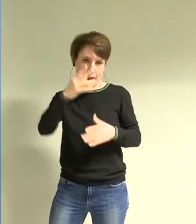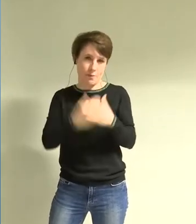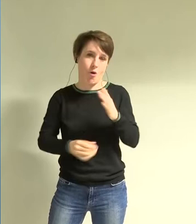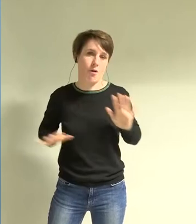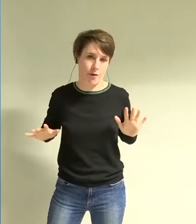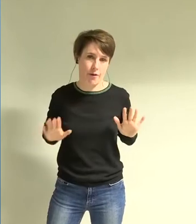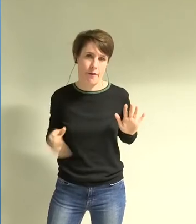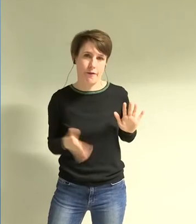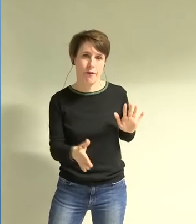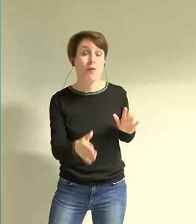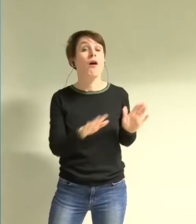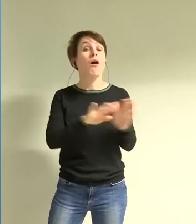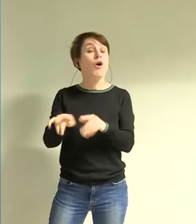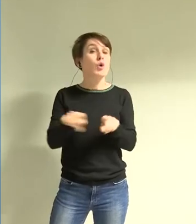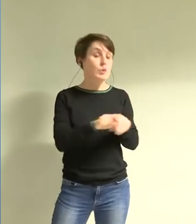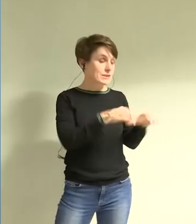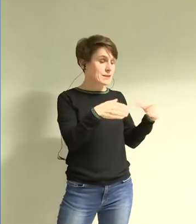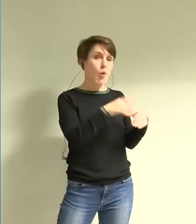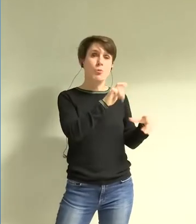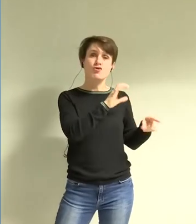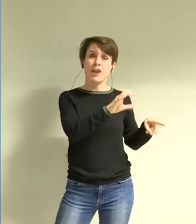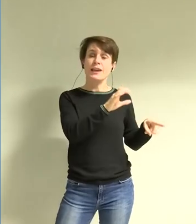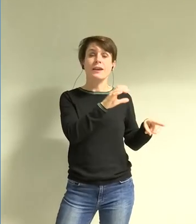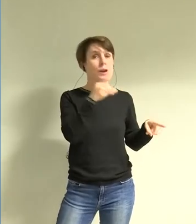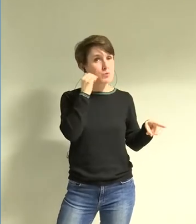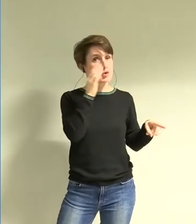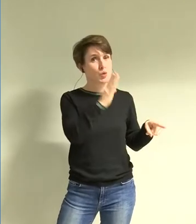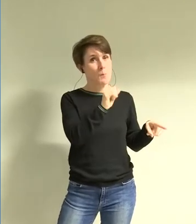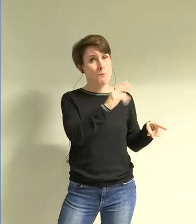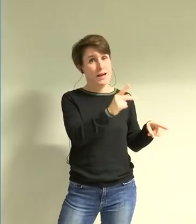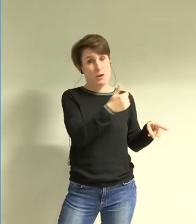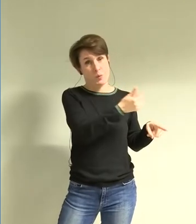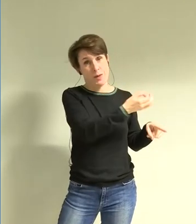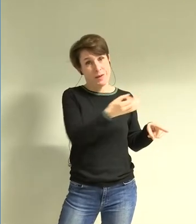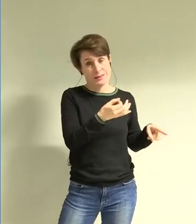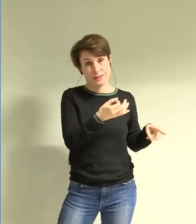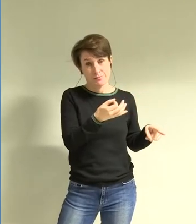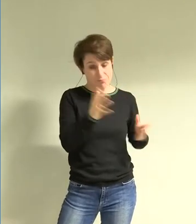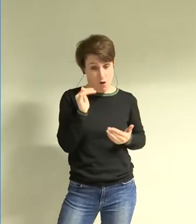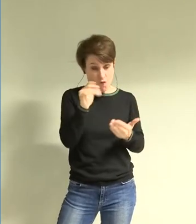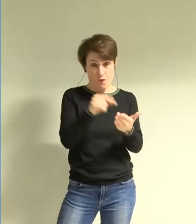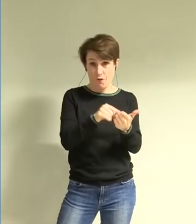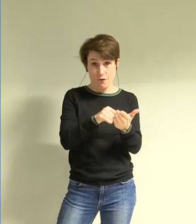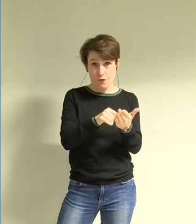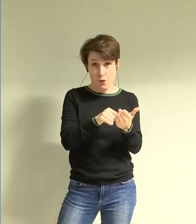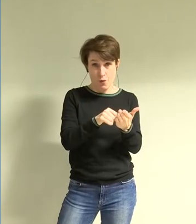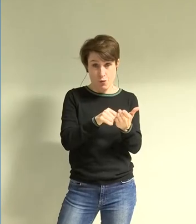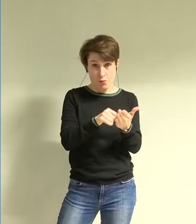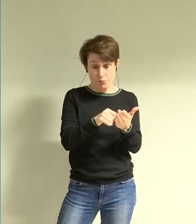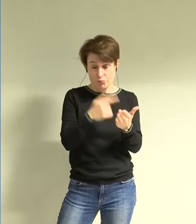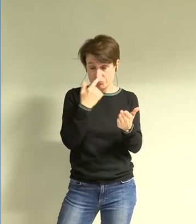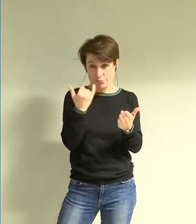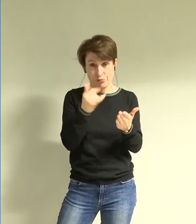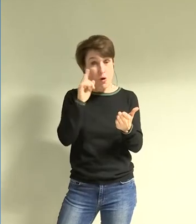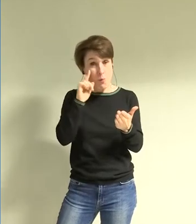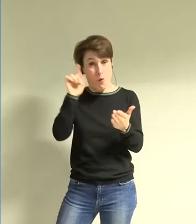été dit par le groupe dès que via la voix de monsieur bac se veut pour nous n'a pas d'objet parce que le parlement s'est déjà emparée de cette question